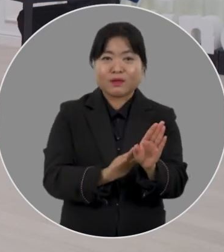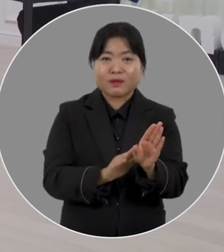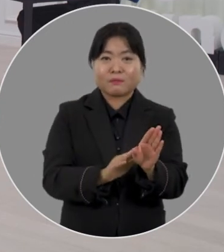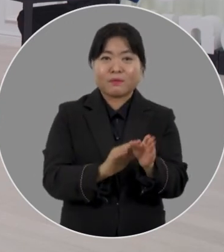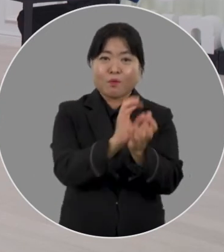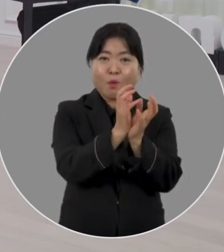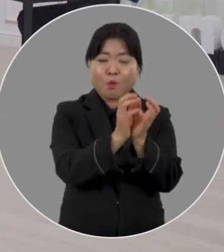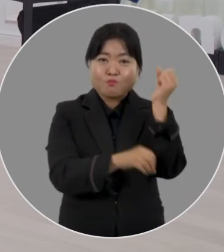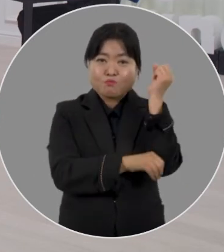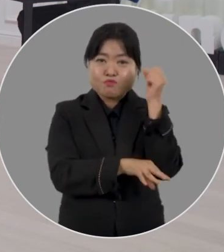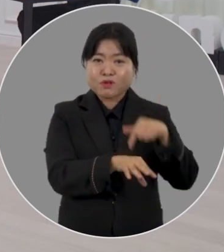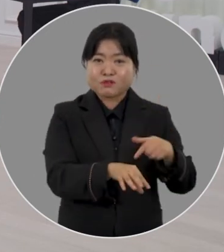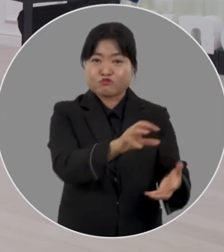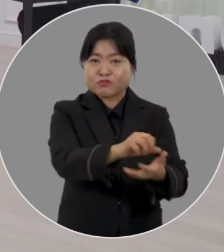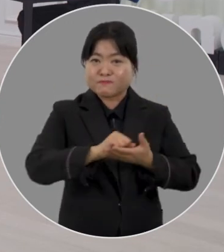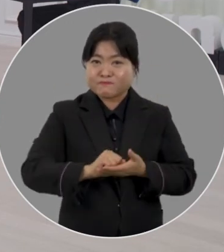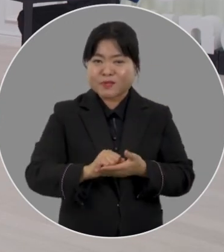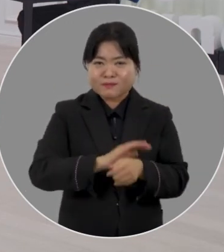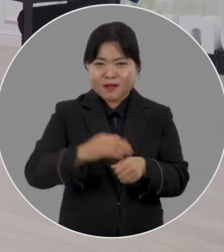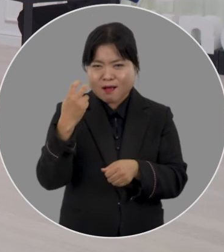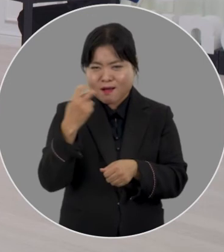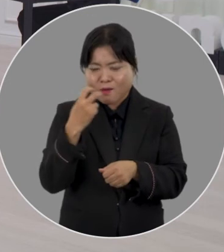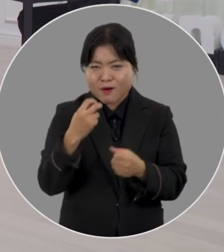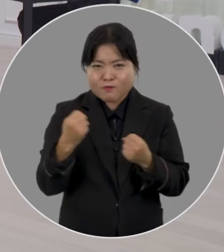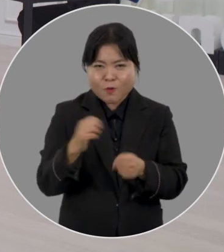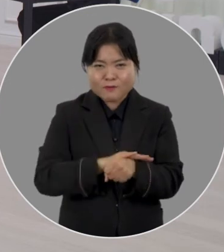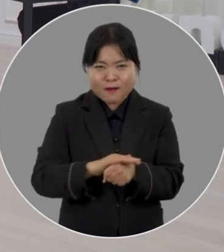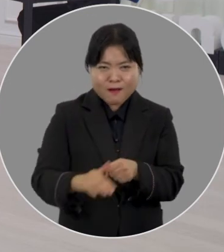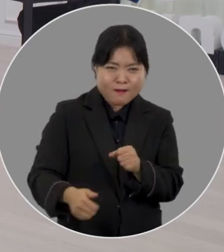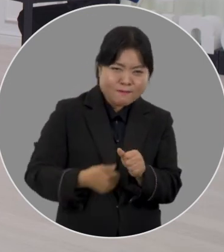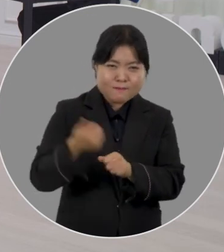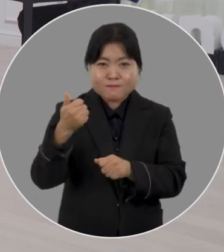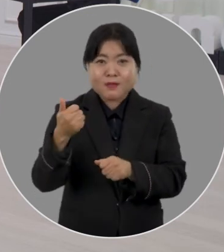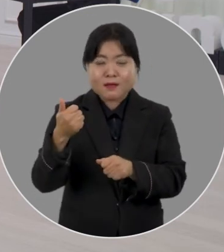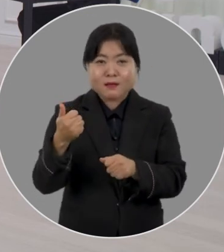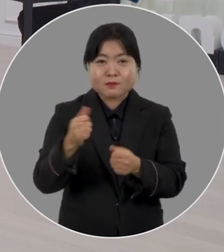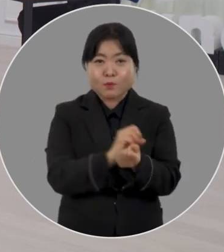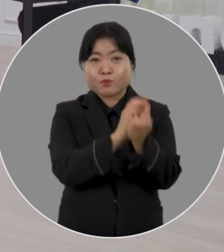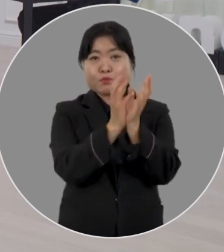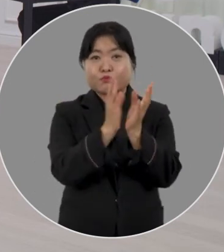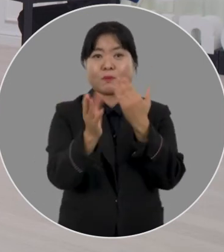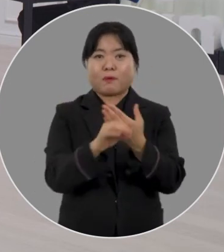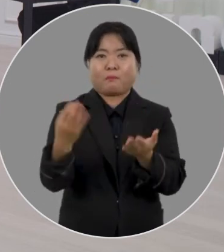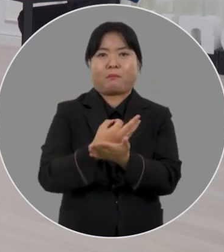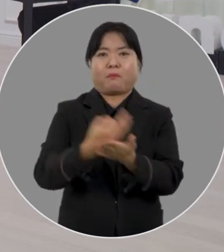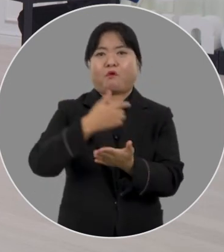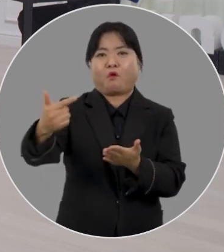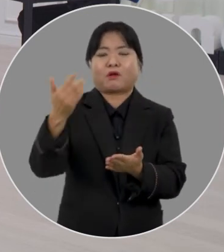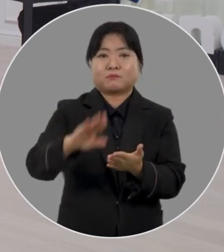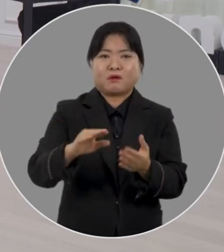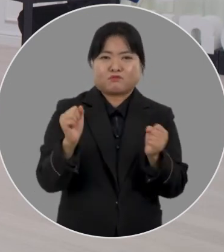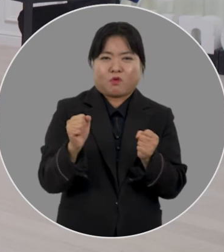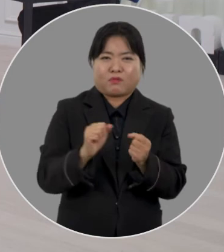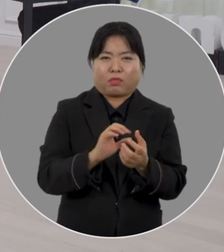수입해다가 이게 잘 관리를 해서 겨울을 잘 나야 다음에 꽃을 피면 대박이 터지고 구근이 바이러스에 감염돼 죽어버리면 이제